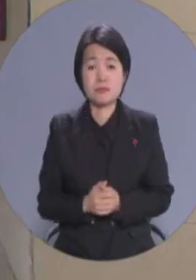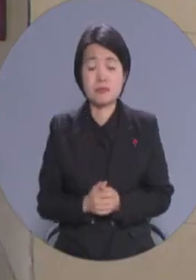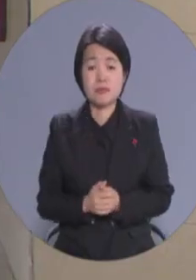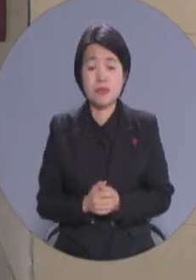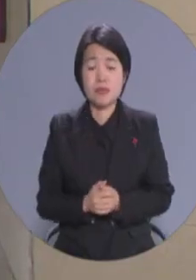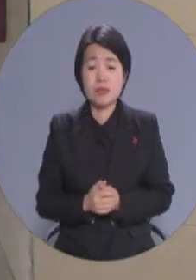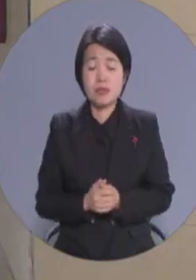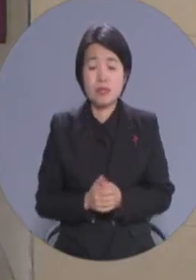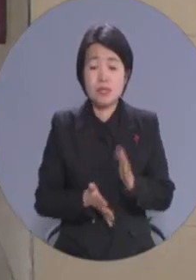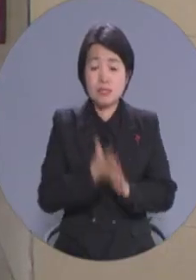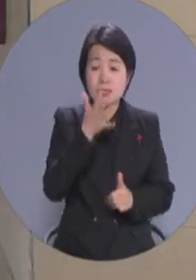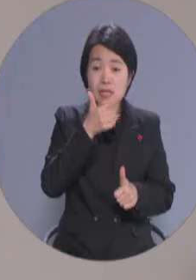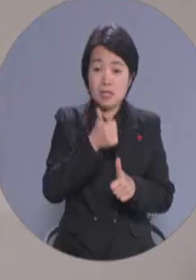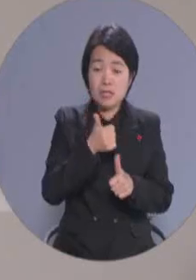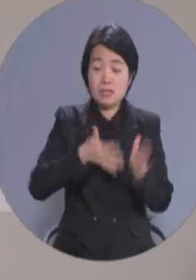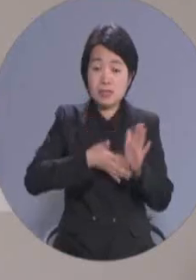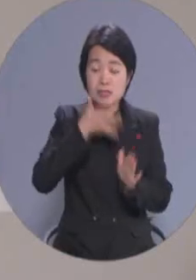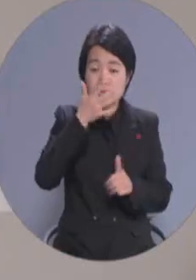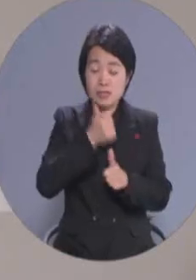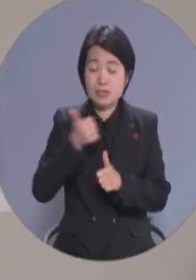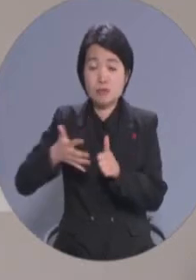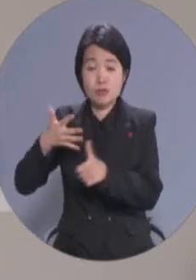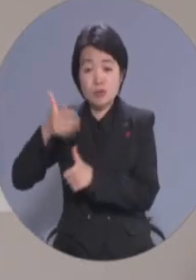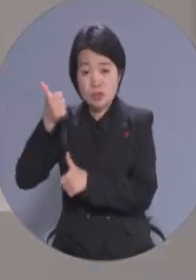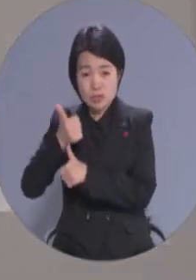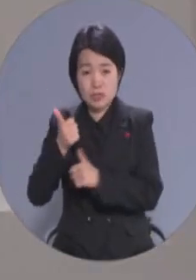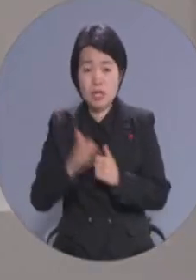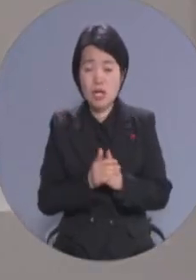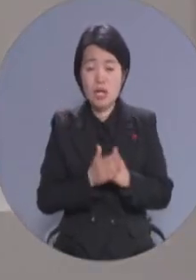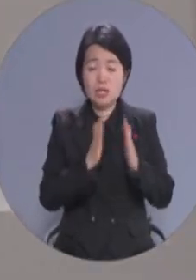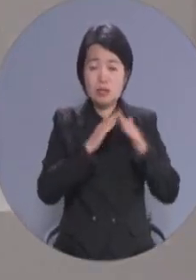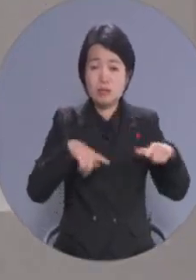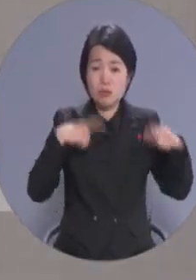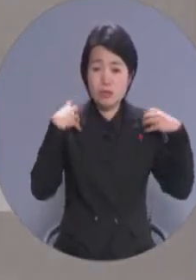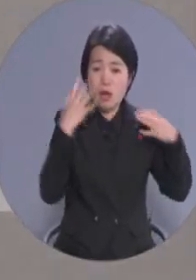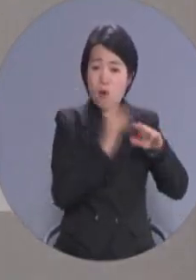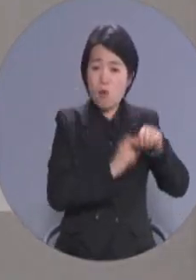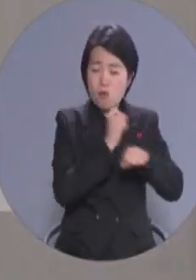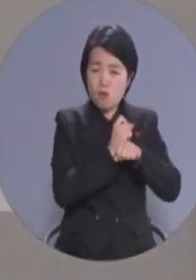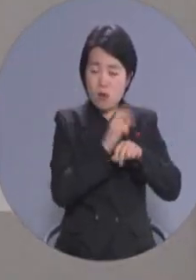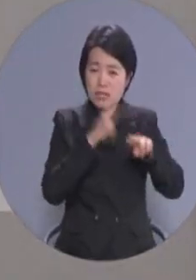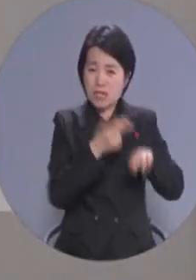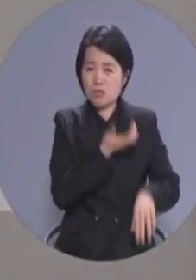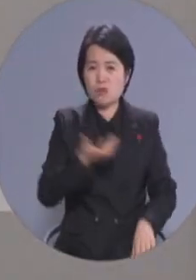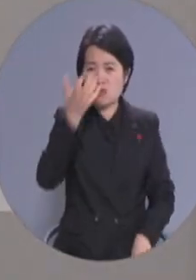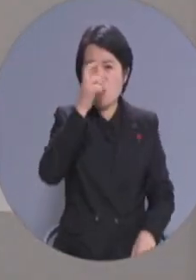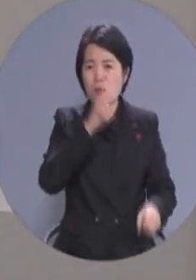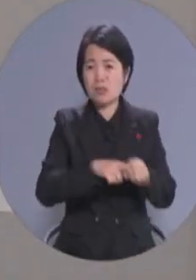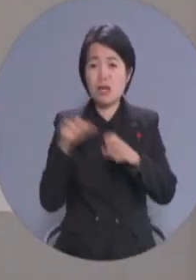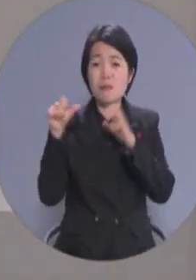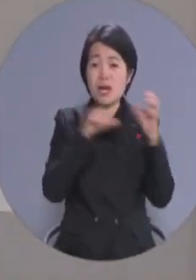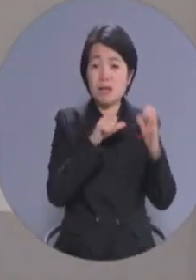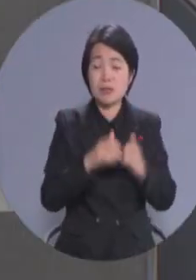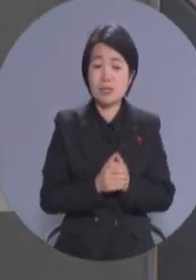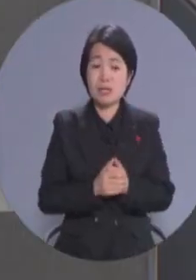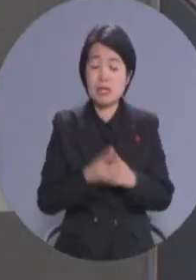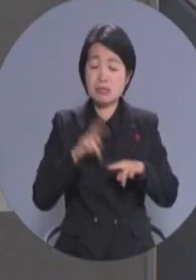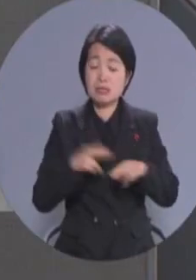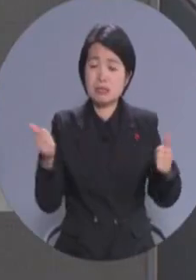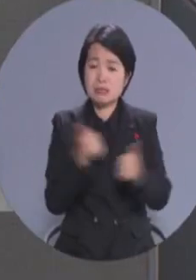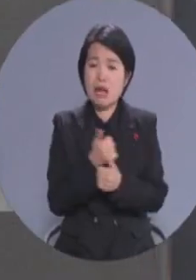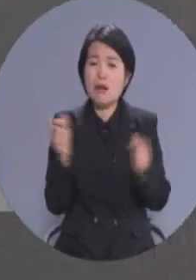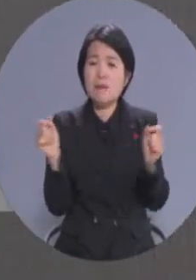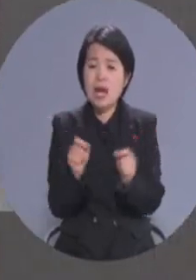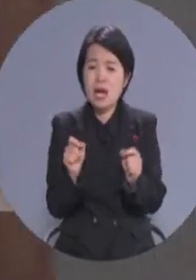부단체장 자리가 도출신 공무원의 승진 순환에 이용되고 있다는 지적입니다 또 짧은 임기로 교체되다